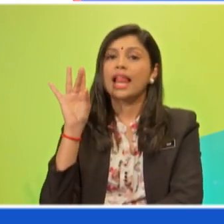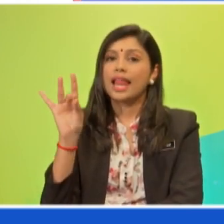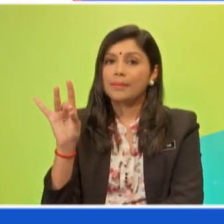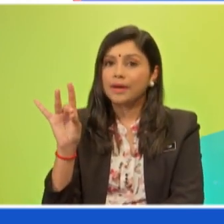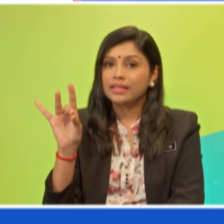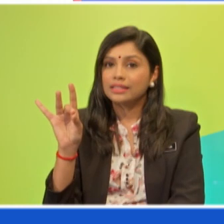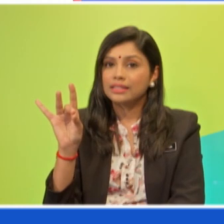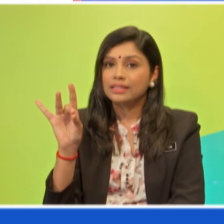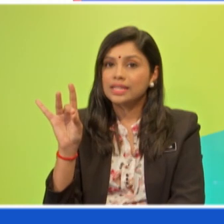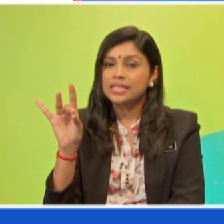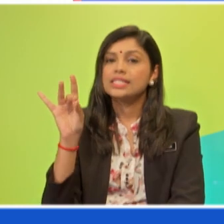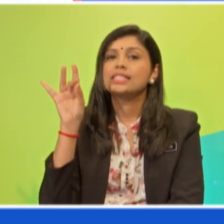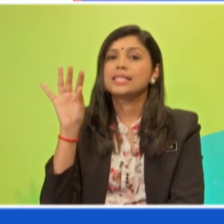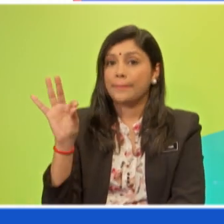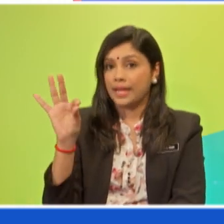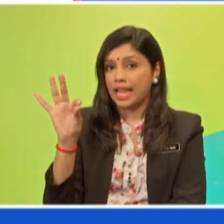8